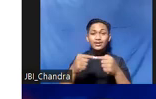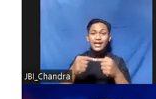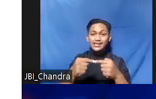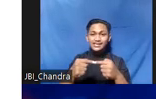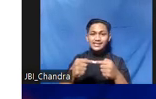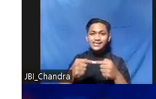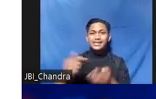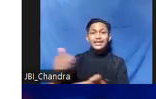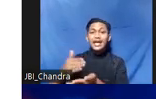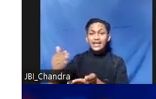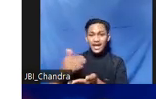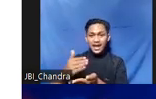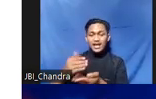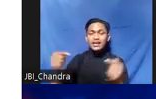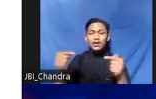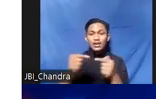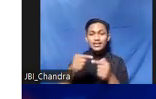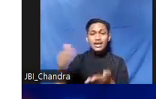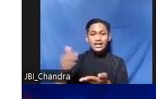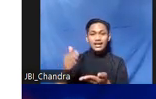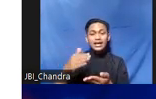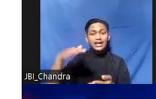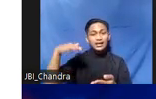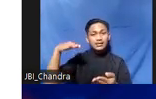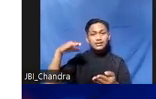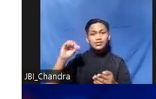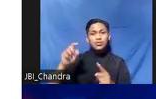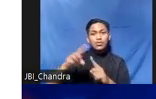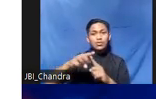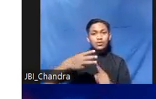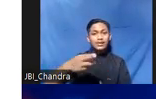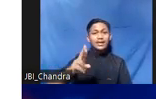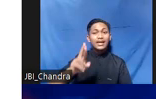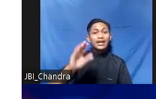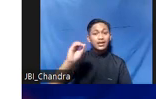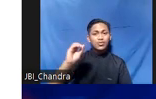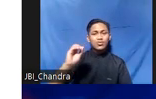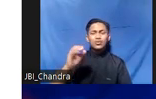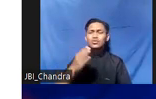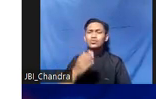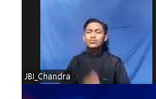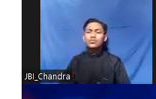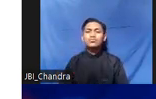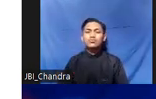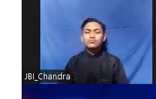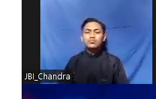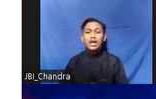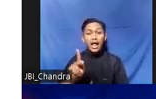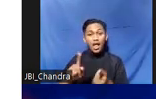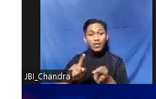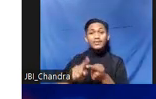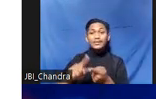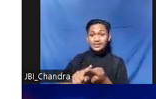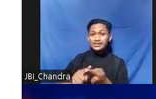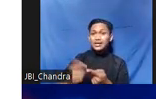di uterus sendiri sinkronis sinkronisasi data ini sifatnya opsional ya jadi kalau teman-teman ingin menggunakan zotero secara